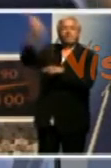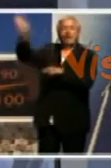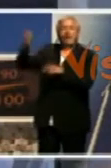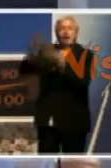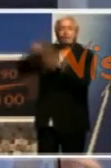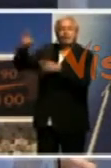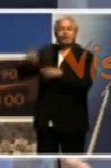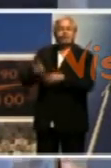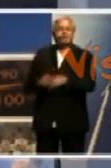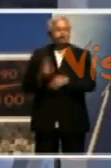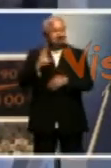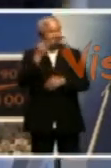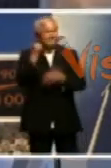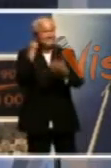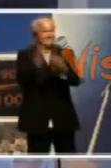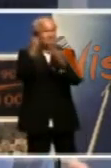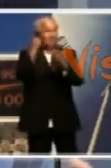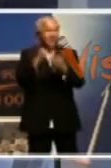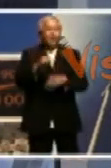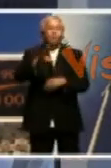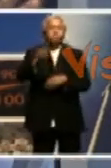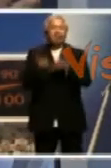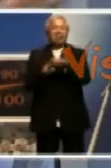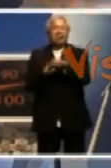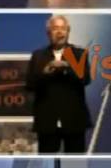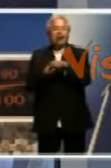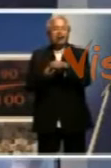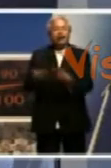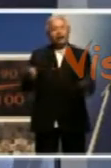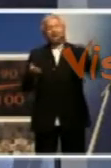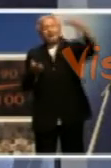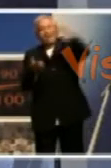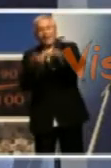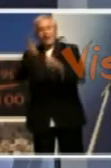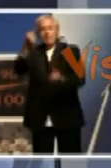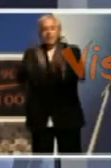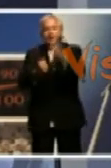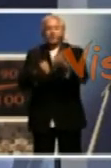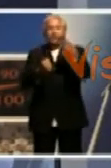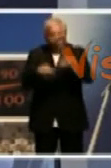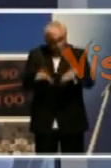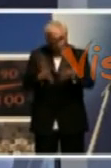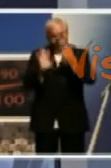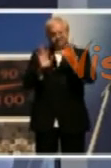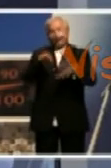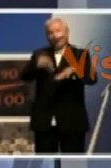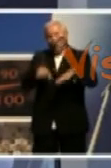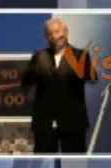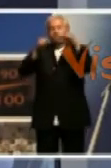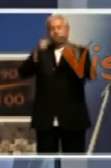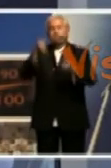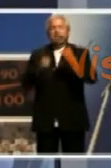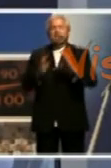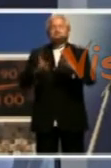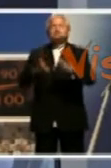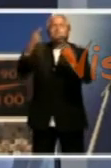curioso simbolo, dalla Basilicata si tornano a fare le macchine per la, si iniziano a fare le Jeep per l'America.